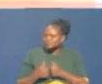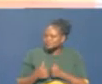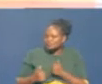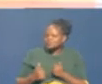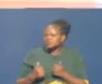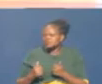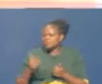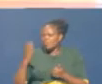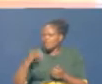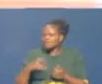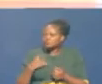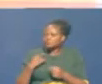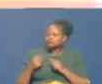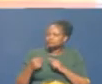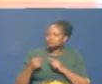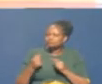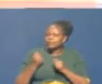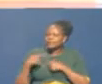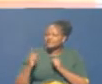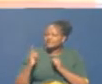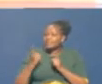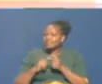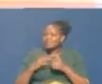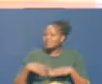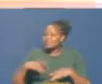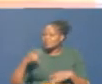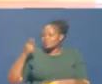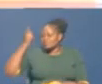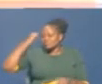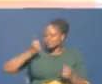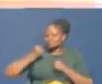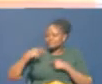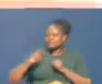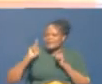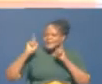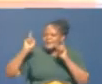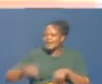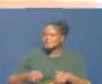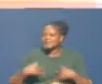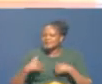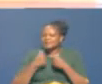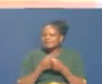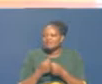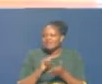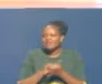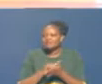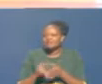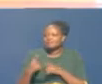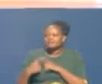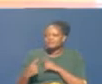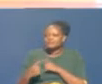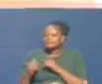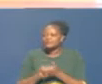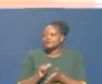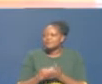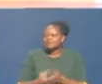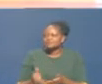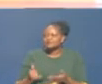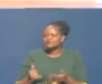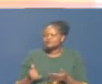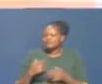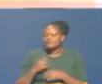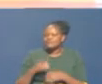Na zaidi ya hiyo, kwa sababu mtu ambaye anafikiria kujitoa uhai lazima kuwe na tatizo ambalo amelipitia ambalo linamsukuma hadi wakati